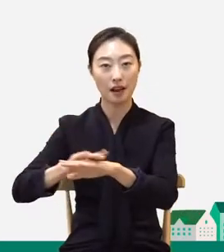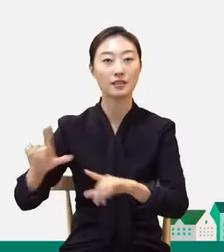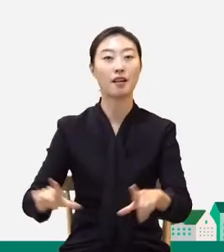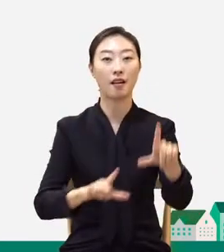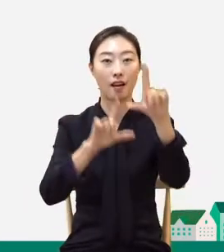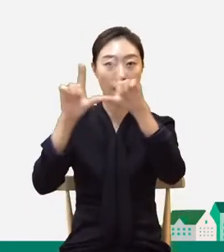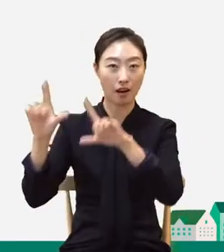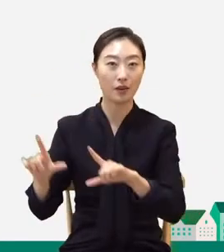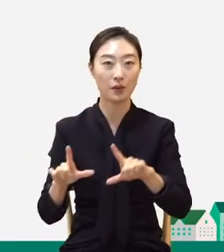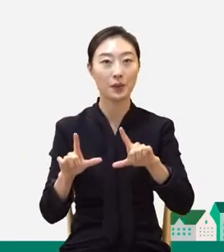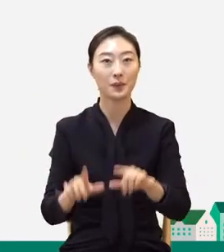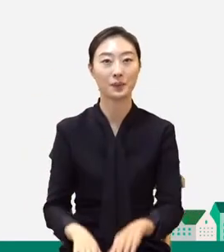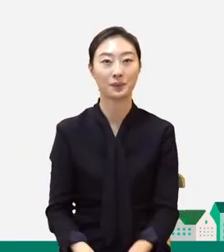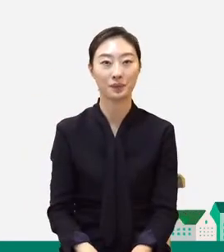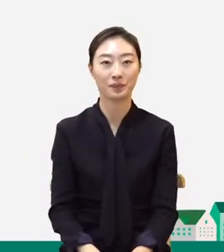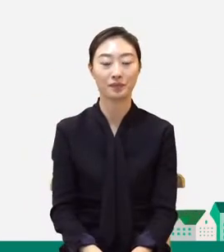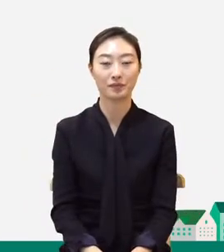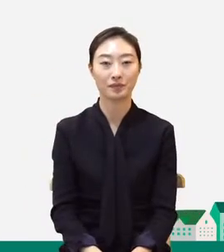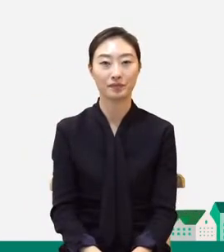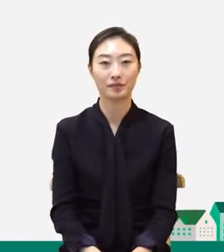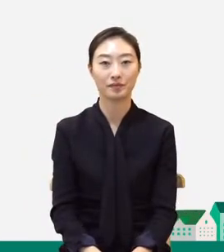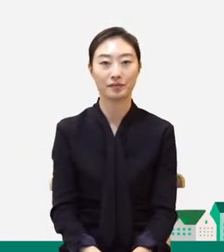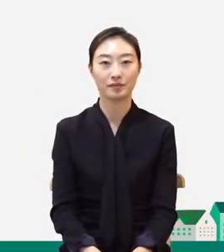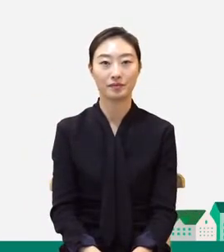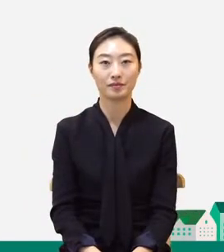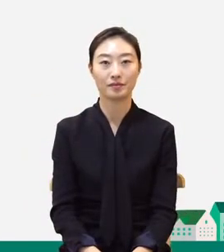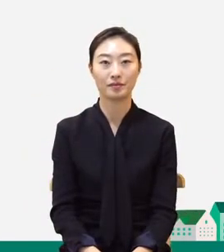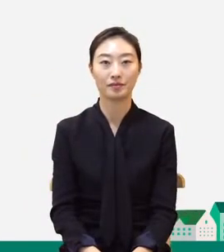여전히 저장 수집하고 계십니다.